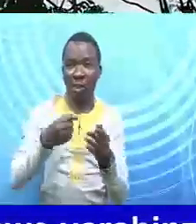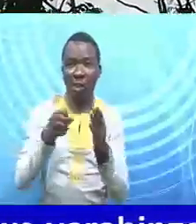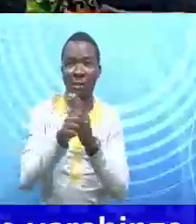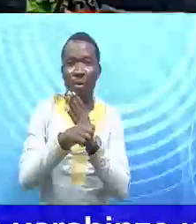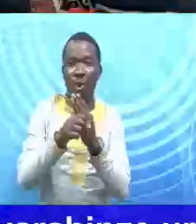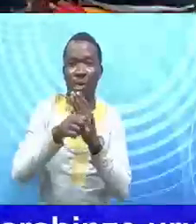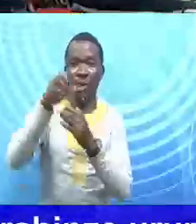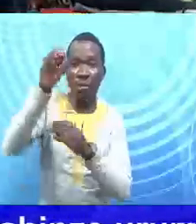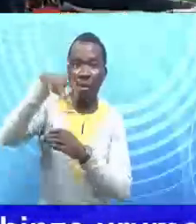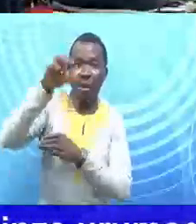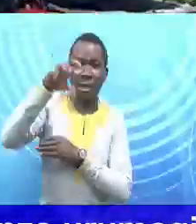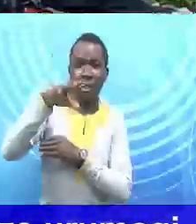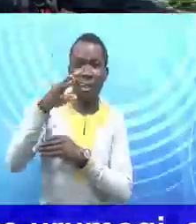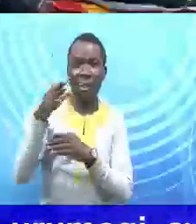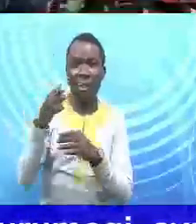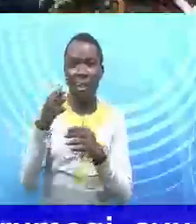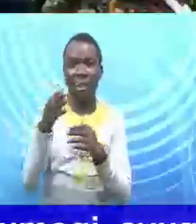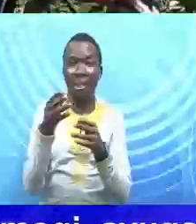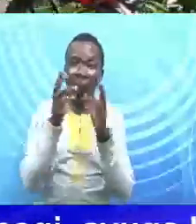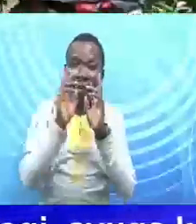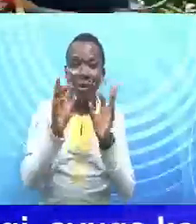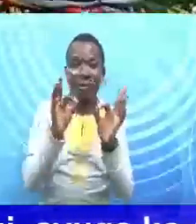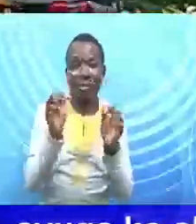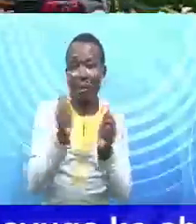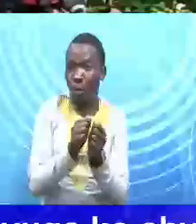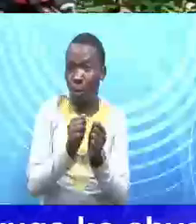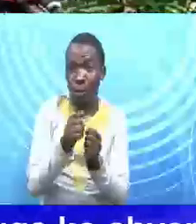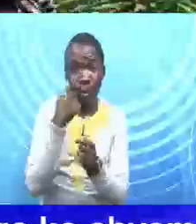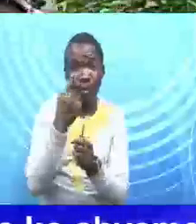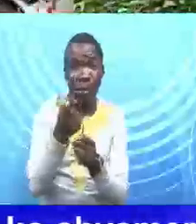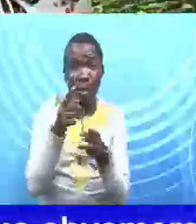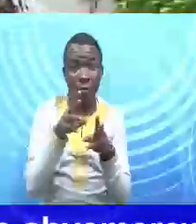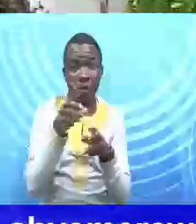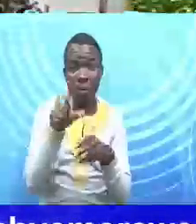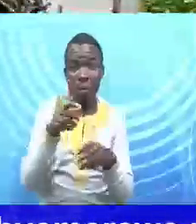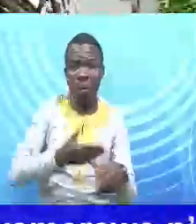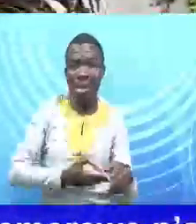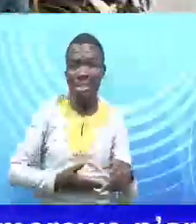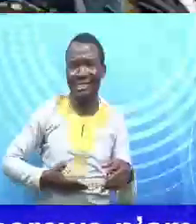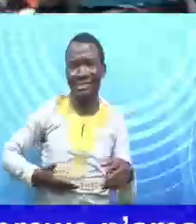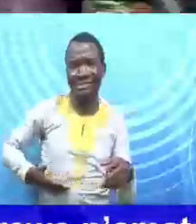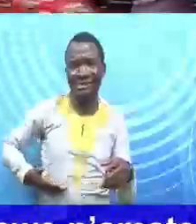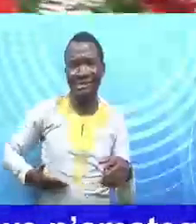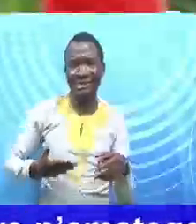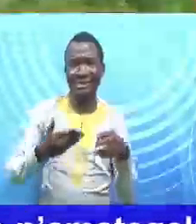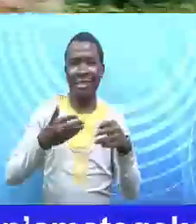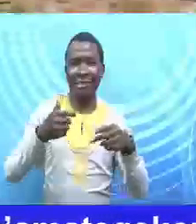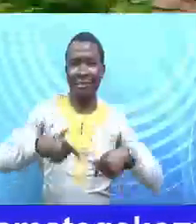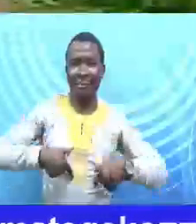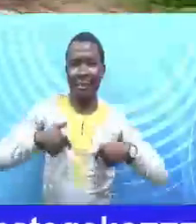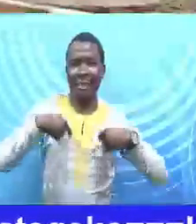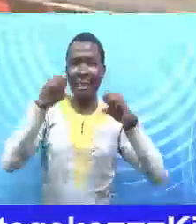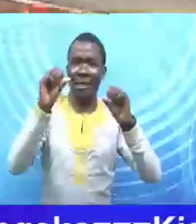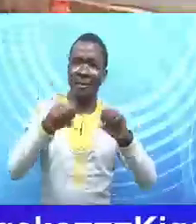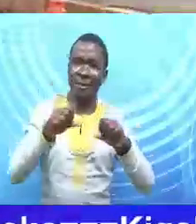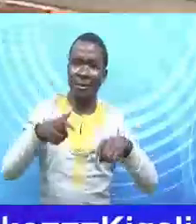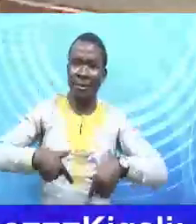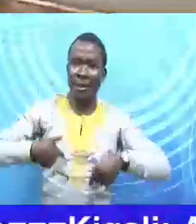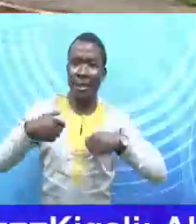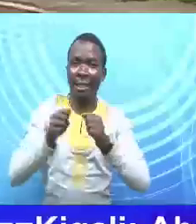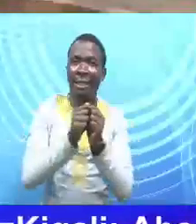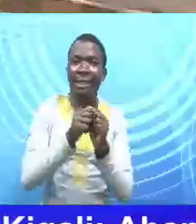Kigali ebye bari insazurebye sanure wakode umuntu abashonje umuntu abamerewe nako nuko tubana tubana